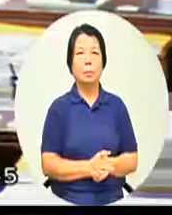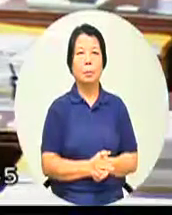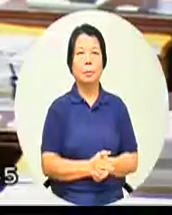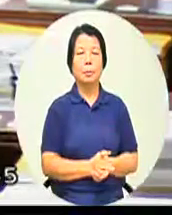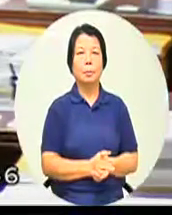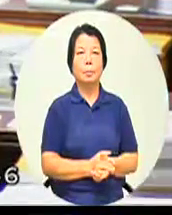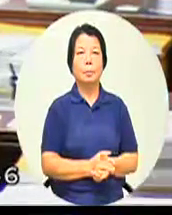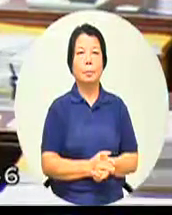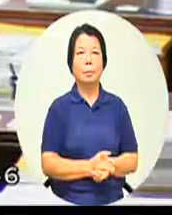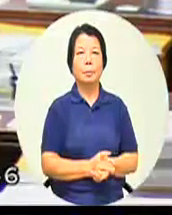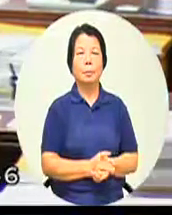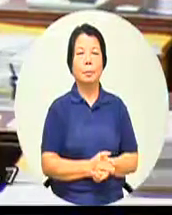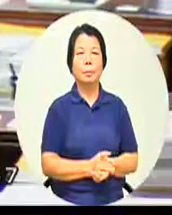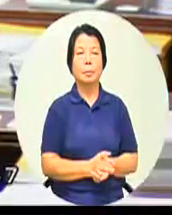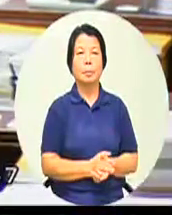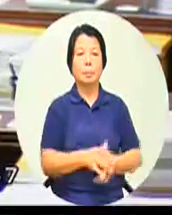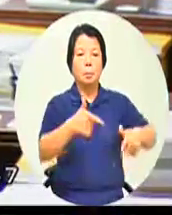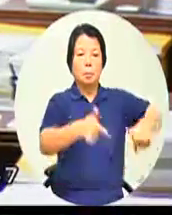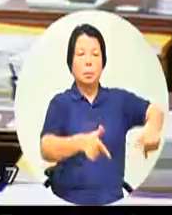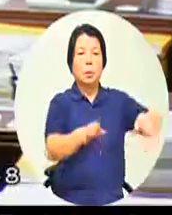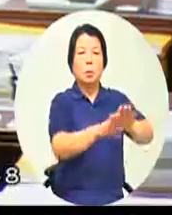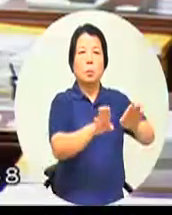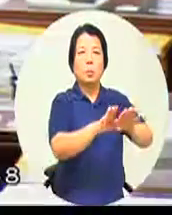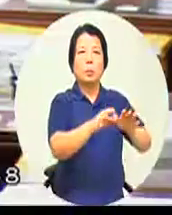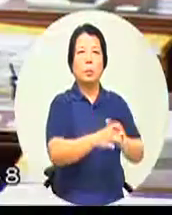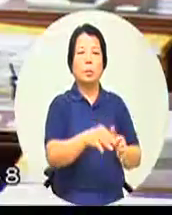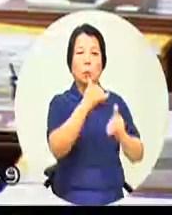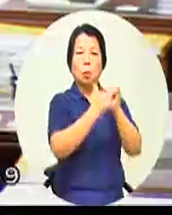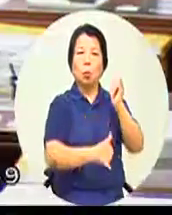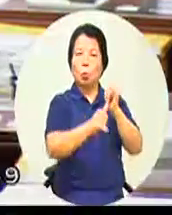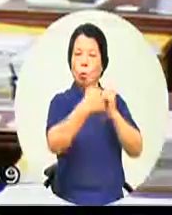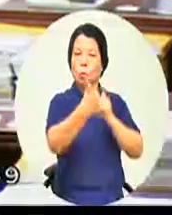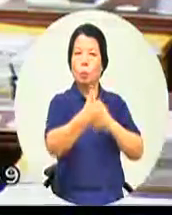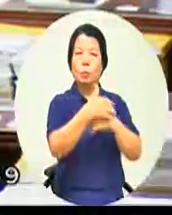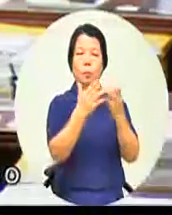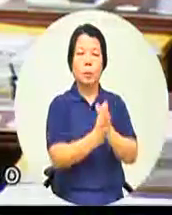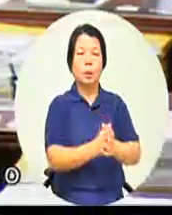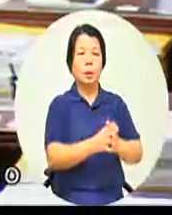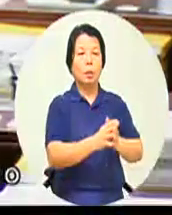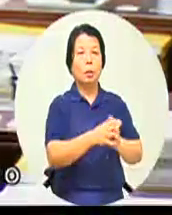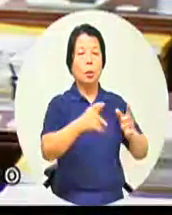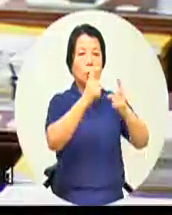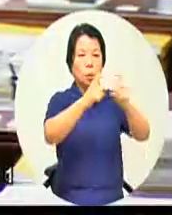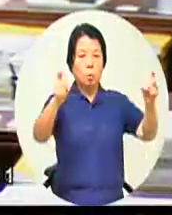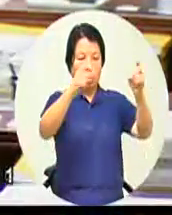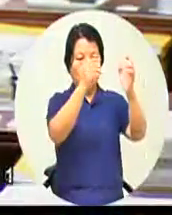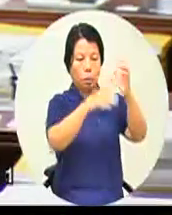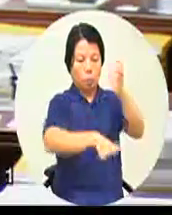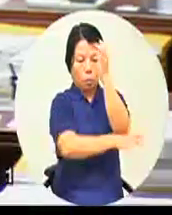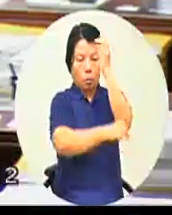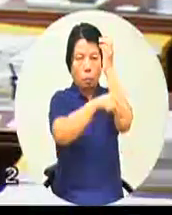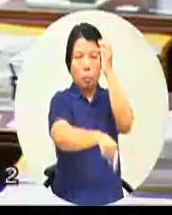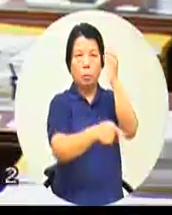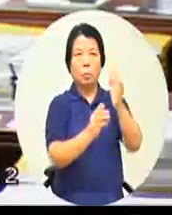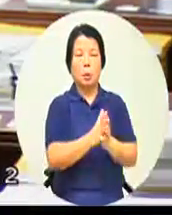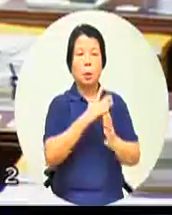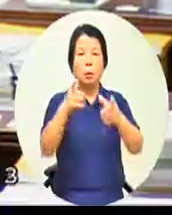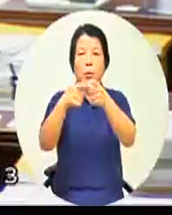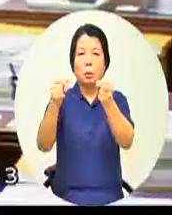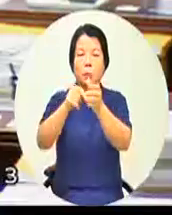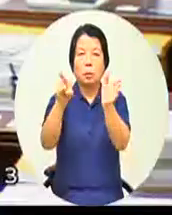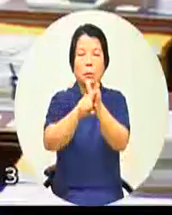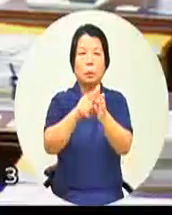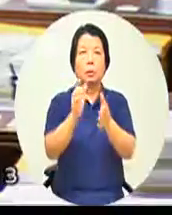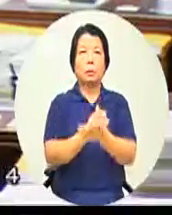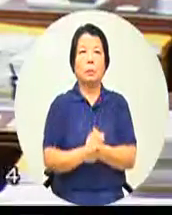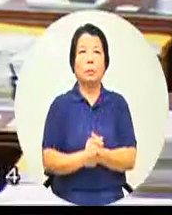个我刚刚讲的那个西门那个城墙哈，这个地基的那个在清朝时期，那后来在日本时代的时